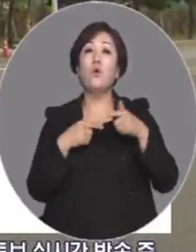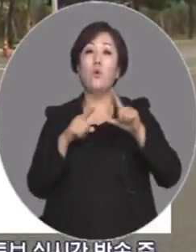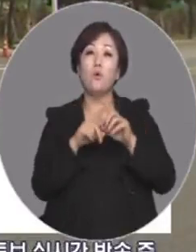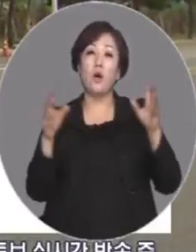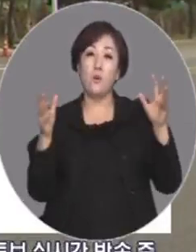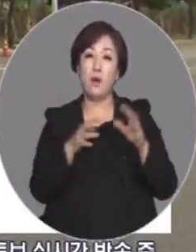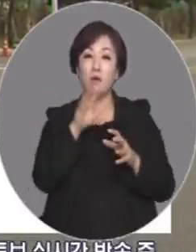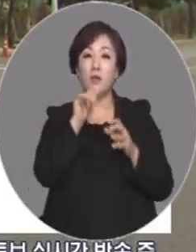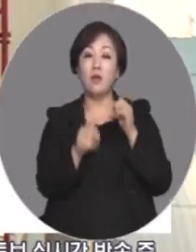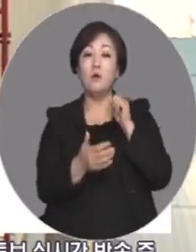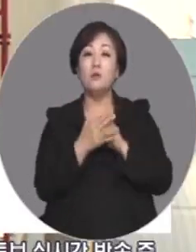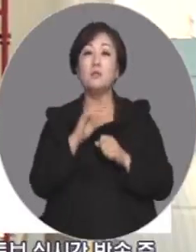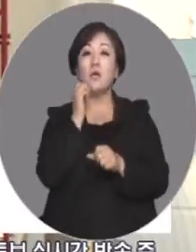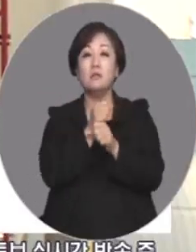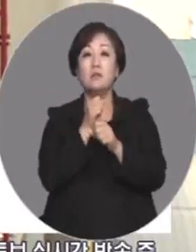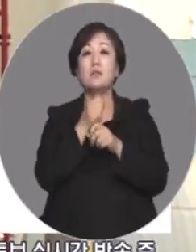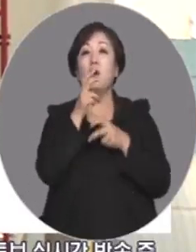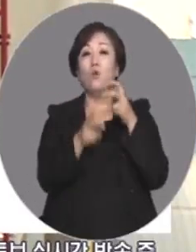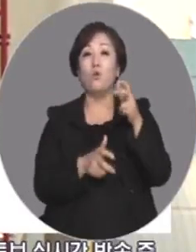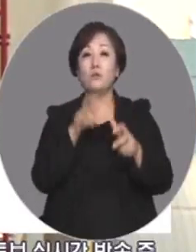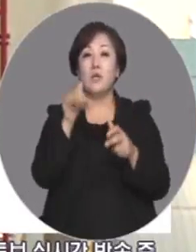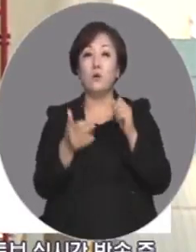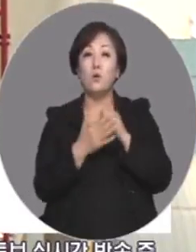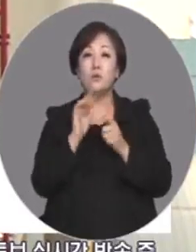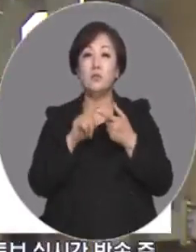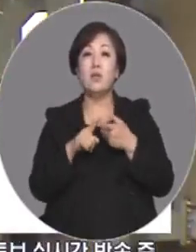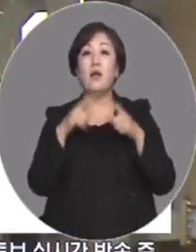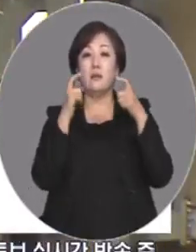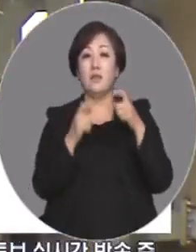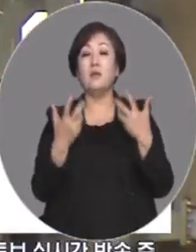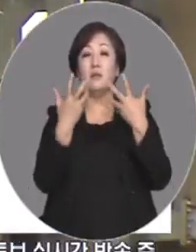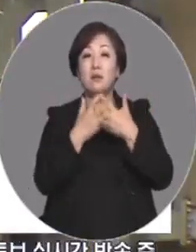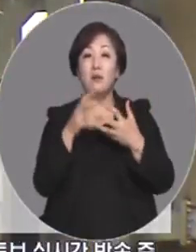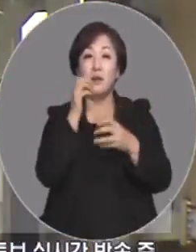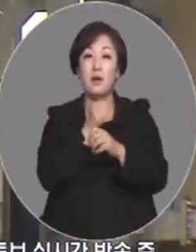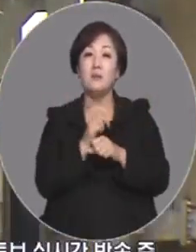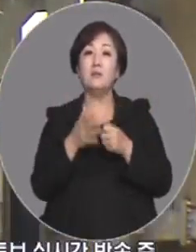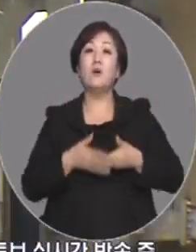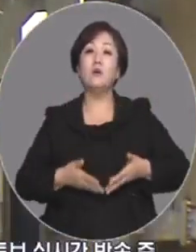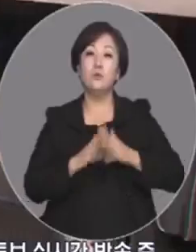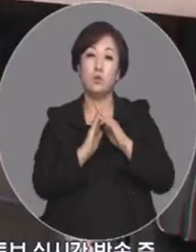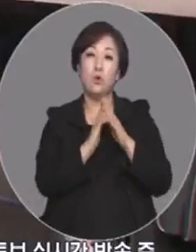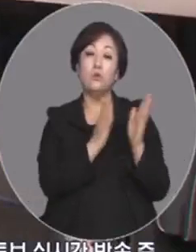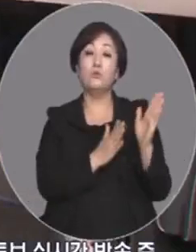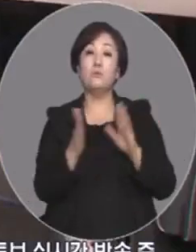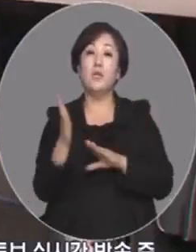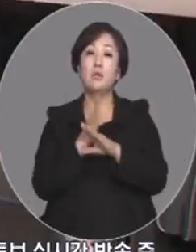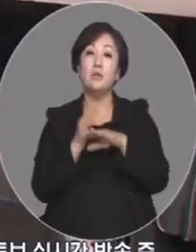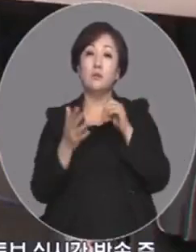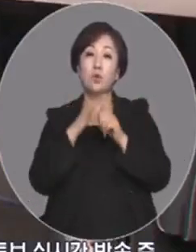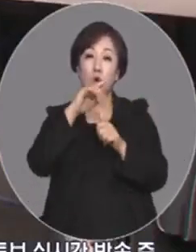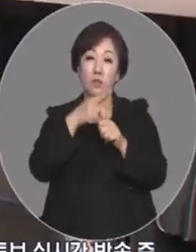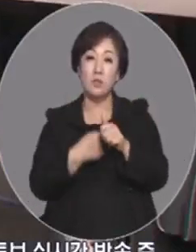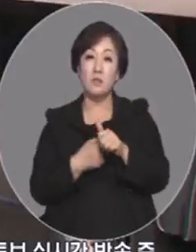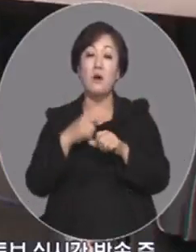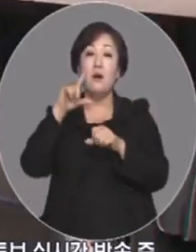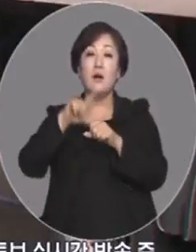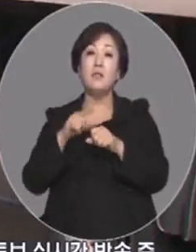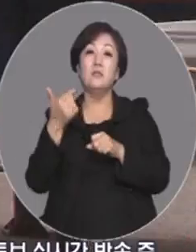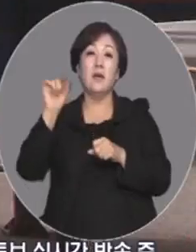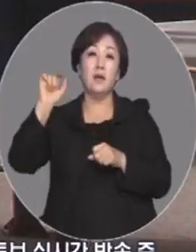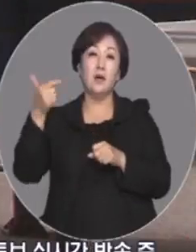복합단지에는 수소 생산 공장과 냉열 액화수소 공장이 들었습니다. 이렇게 만들어진 천연가스와